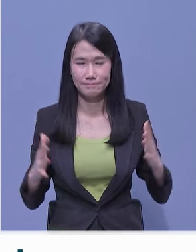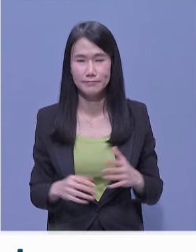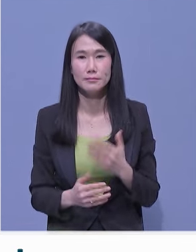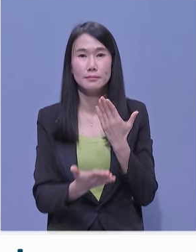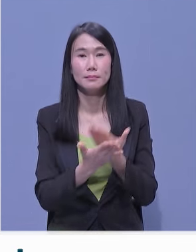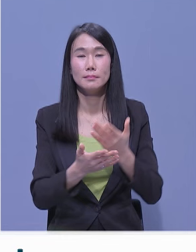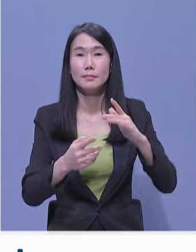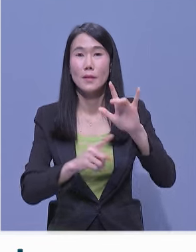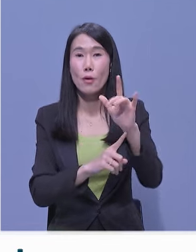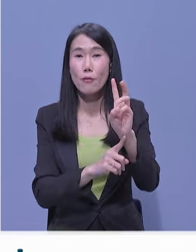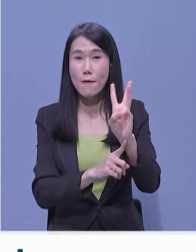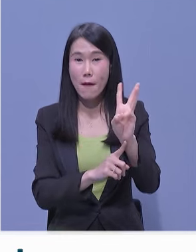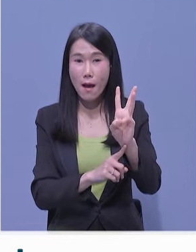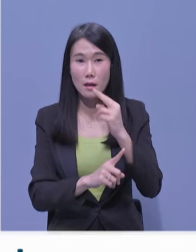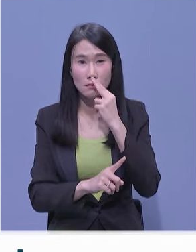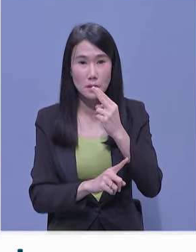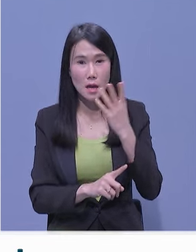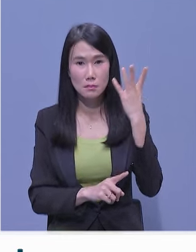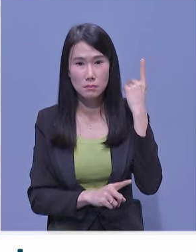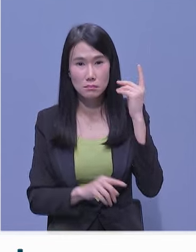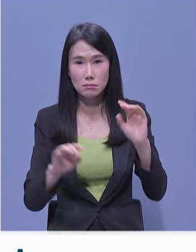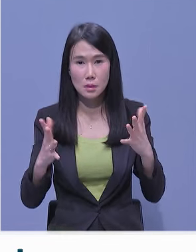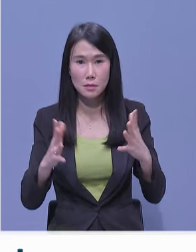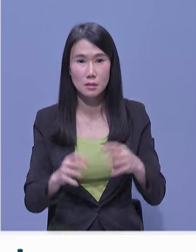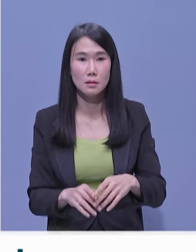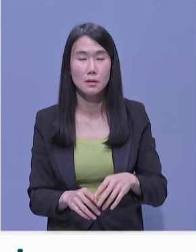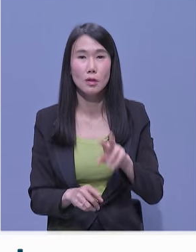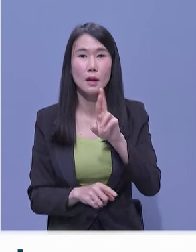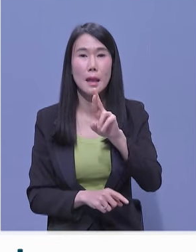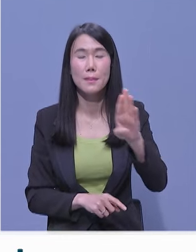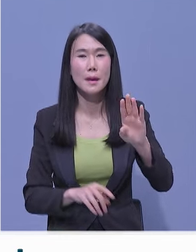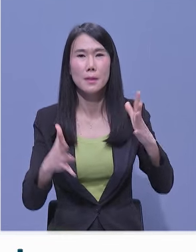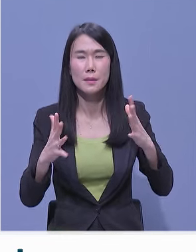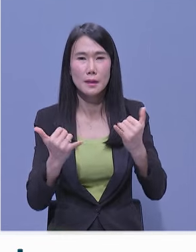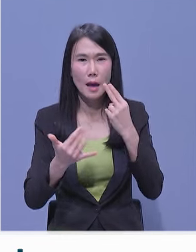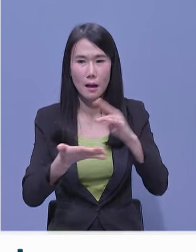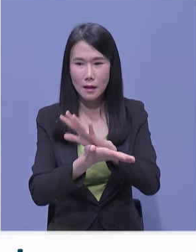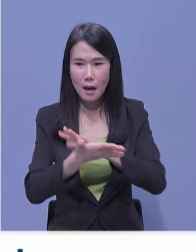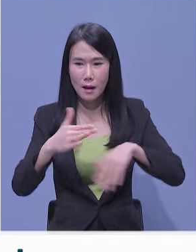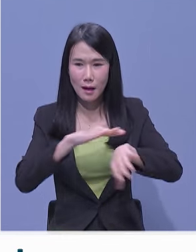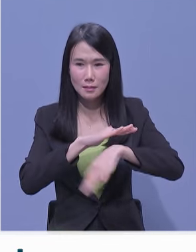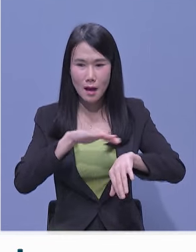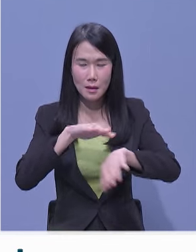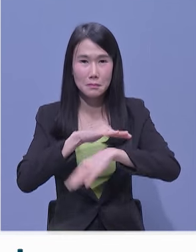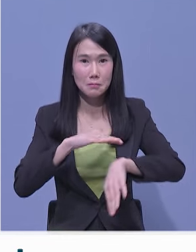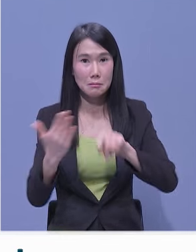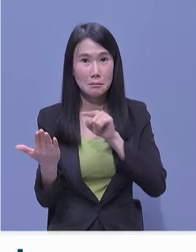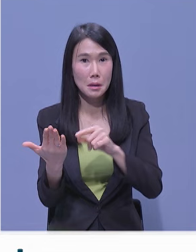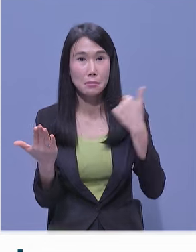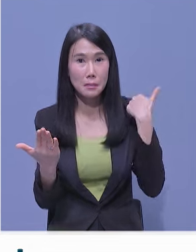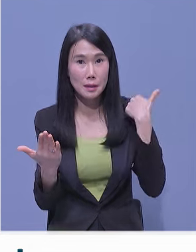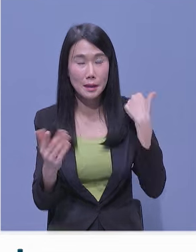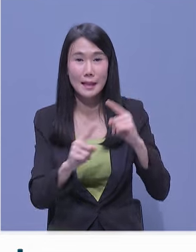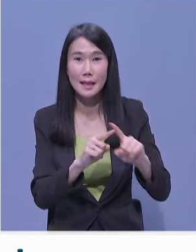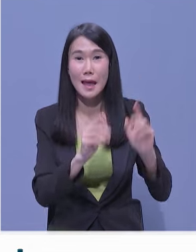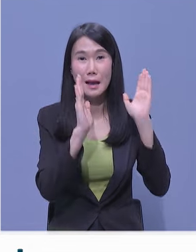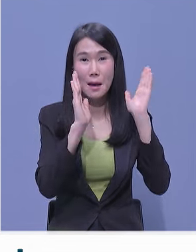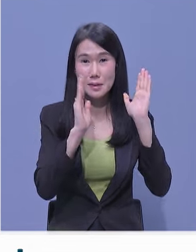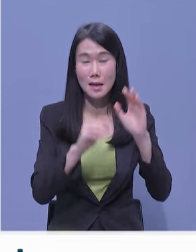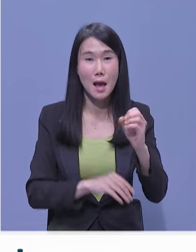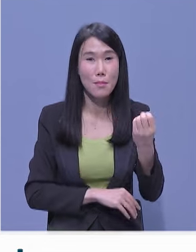ข้า Wiiต่อเดือนไม่เคยมีปรากฏในระเบียบของกองทัพแต่มันมาปรากฏในเอกสารแบบนี้แต่คุณเจยูยืนยันว่าไม่มีนะ้า